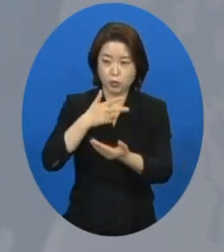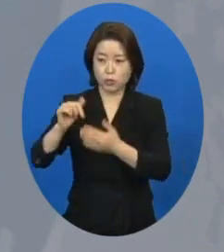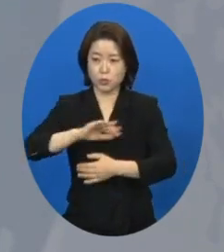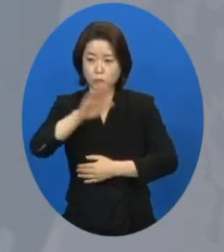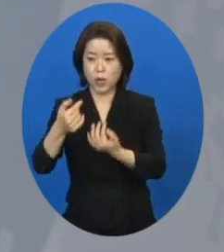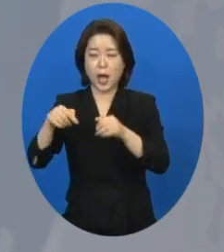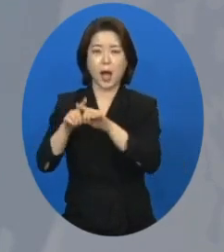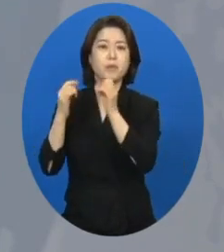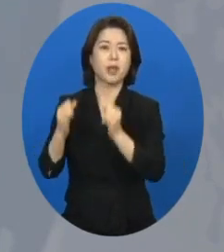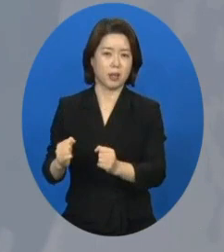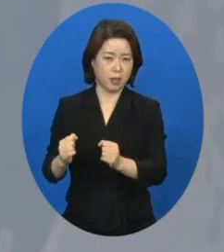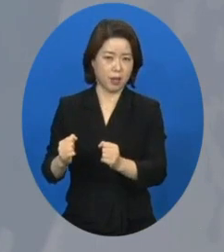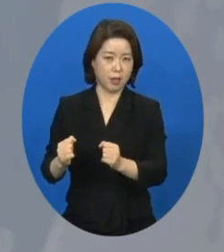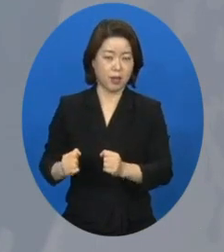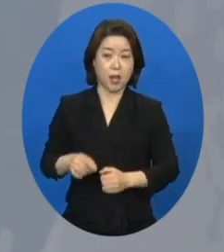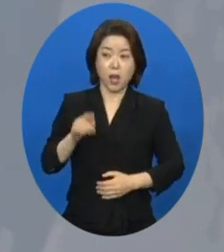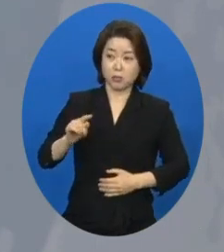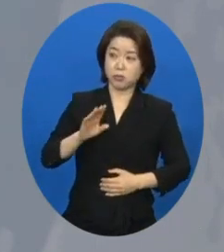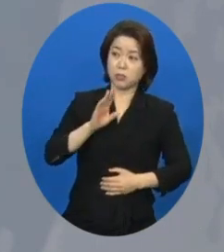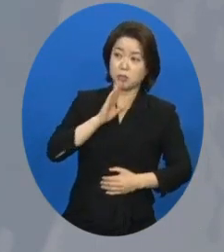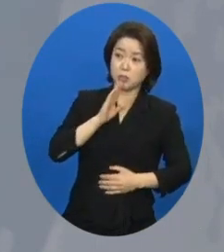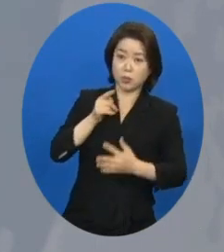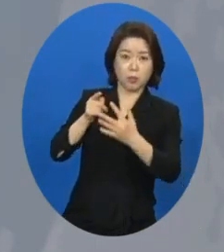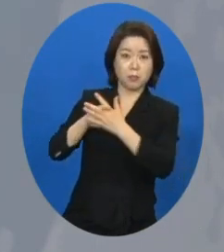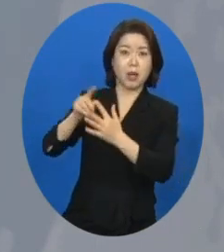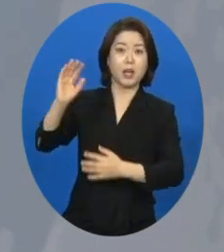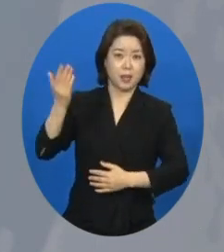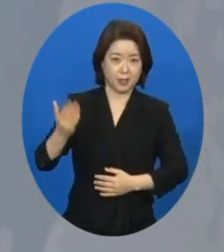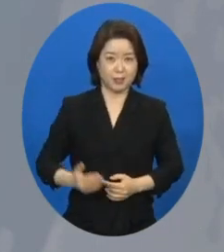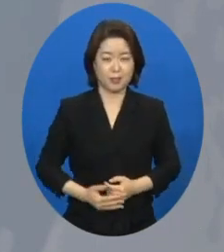계시겠다. 우리가 실제로 그걸 알게 된다는 뜻입니다.